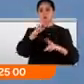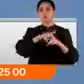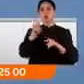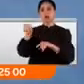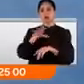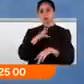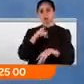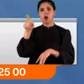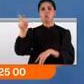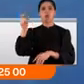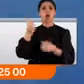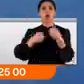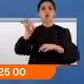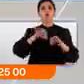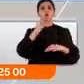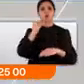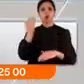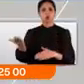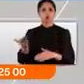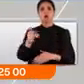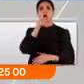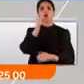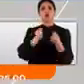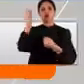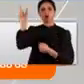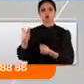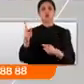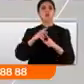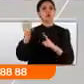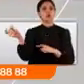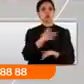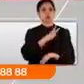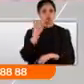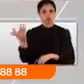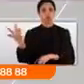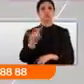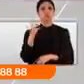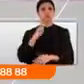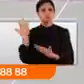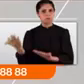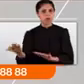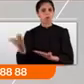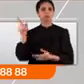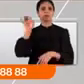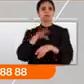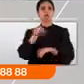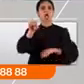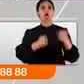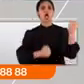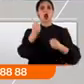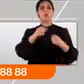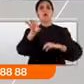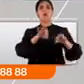Bir süre sonra otomobil kontrolden çıktı. Alkollü sürücü polisten kaçıyordu. Oldukça hızlıydı. Ve bir anda direksiyon